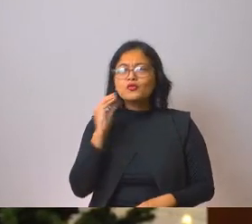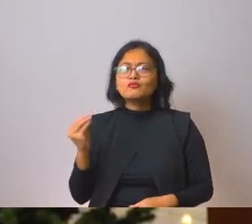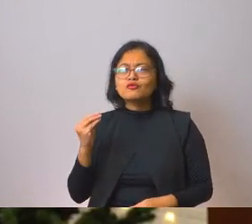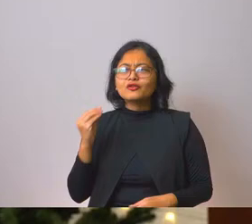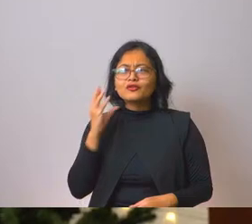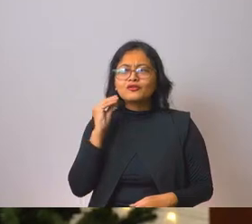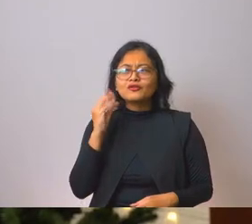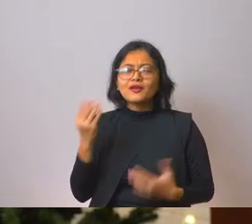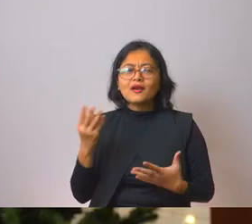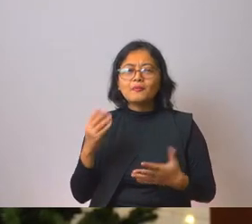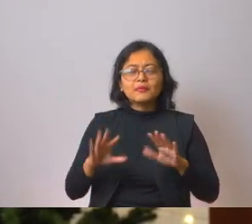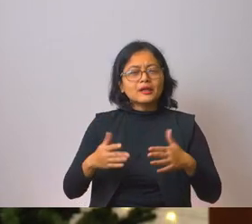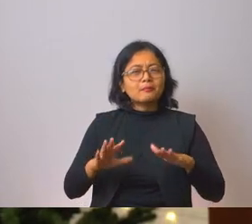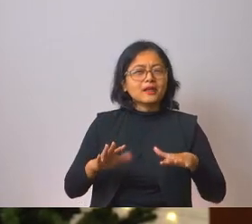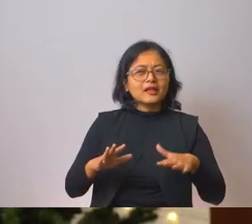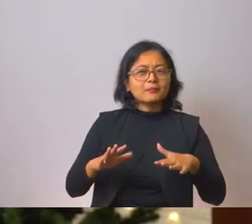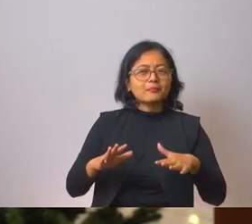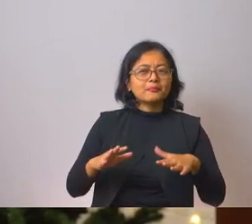Yesus